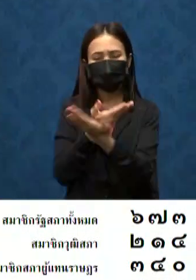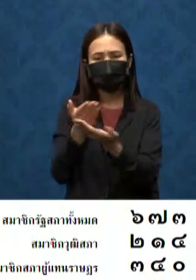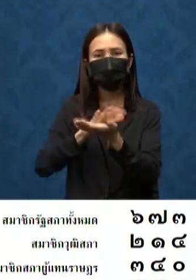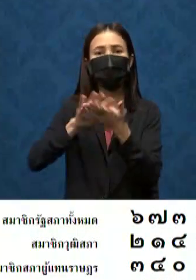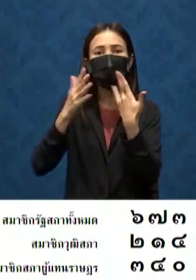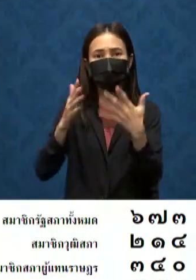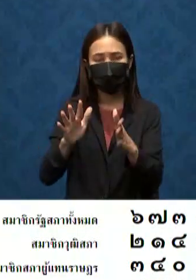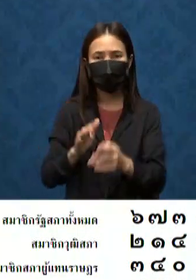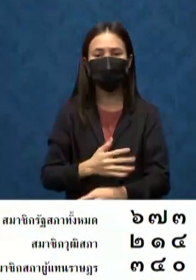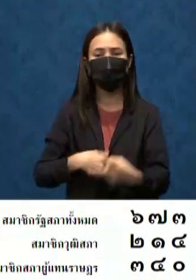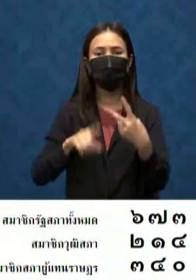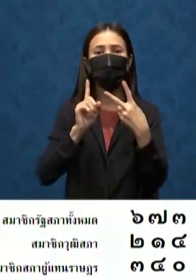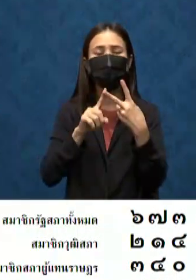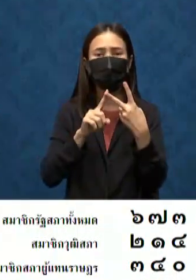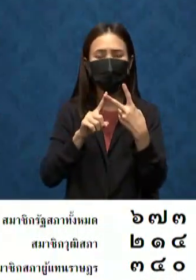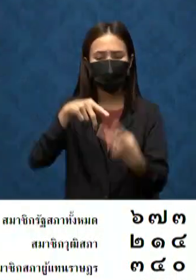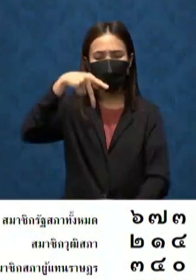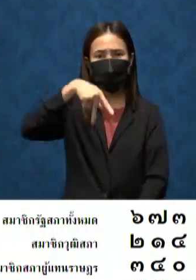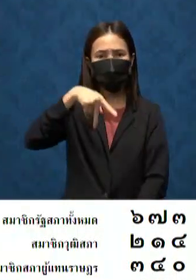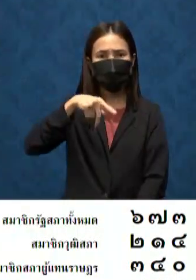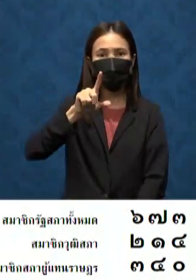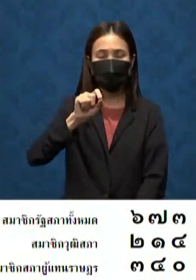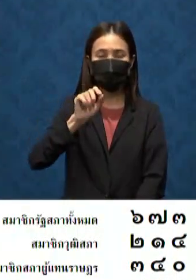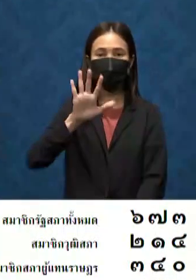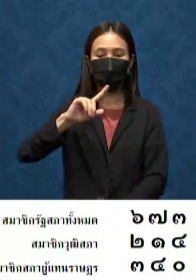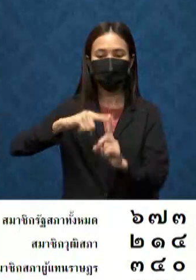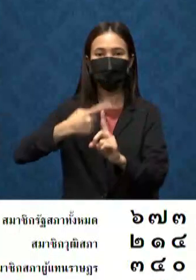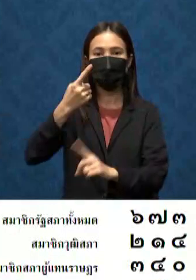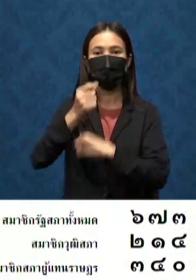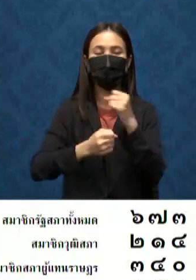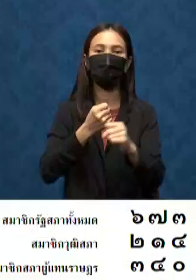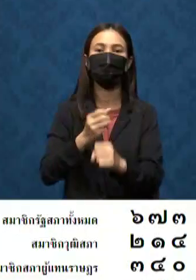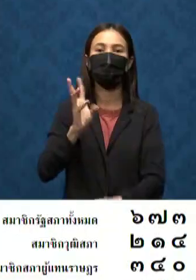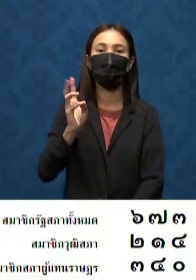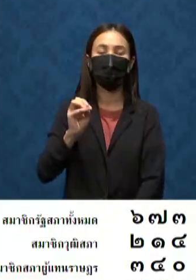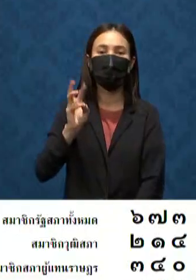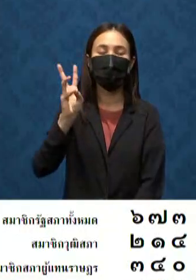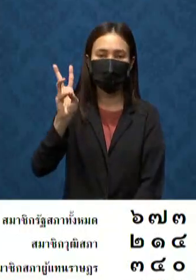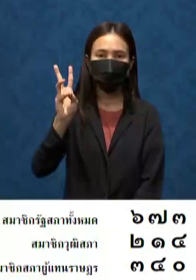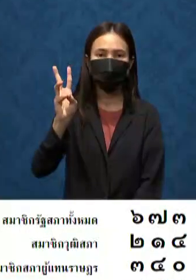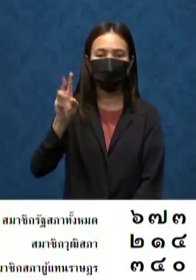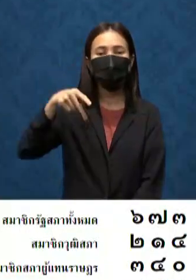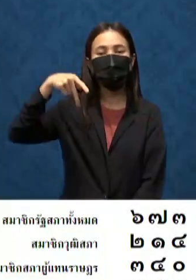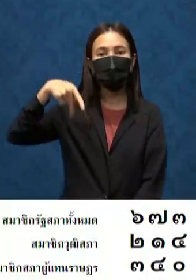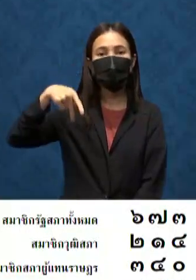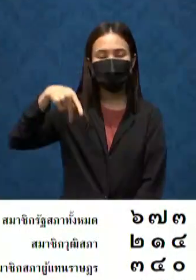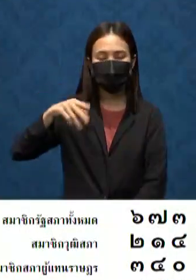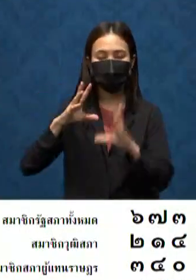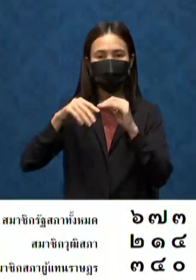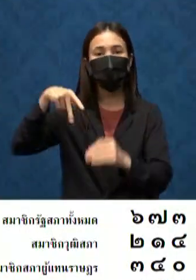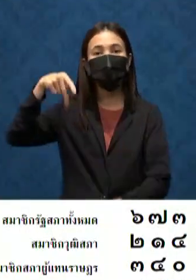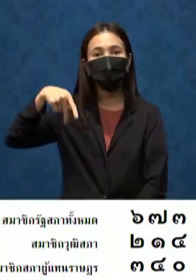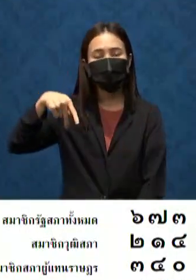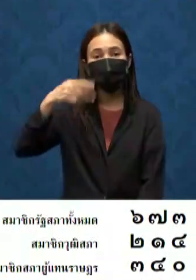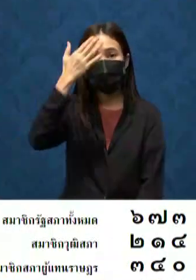แล้ว 2วันพุธที่ 25มกราคมเป็นพิเศษอันนี้ชัดเจนนะครับ